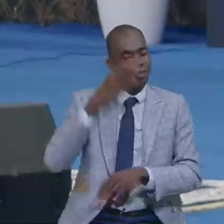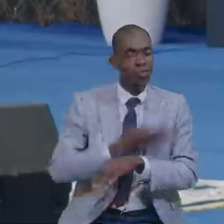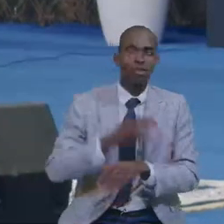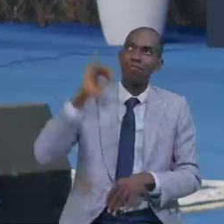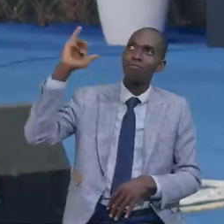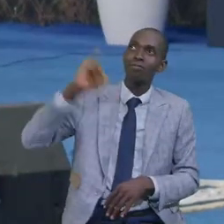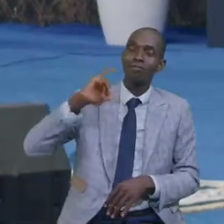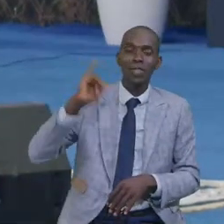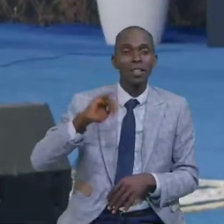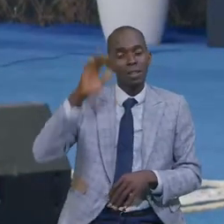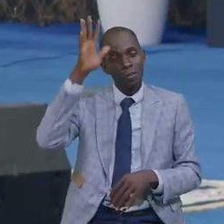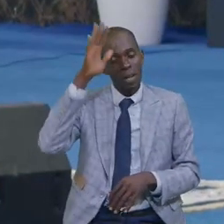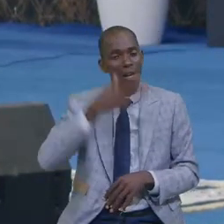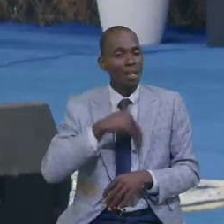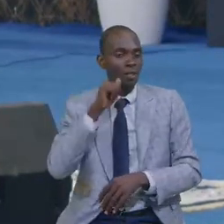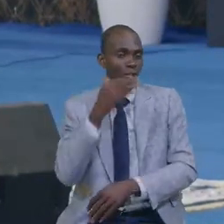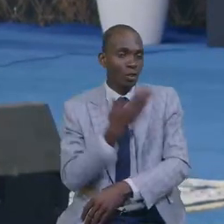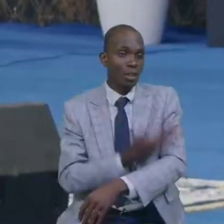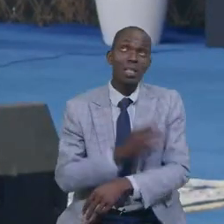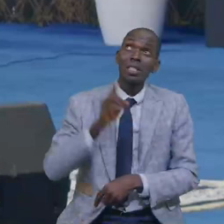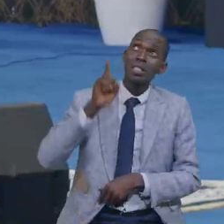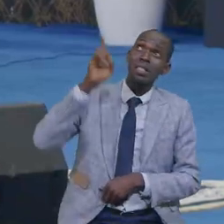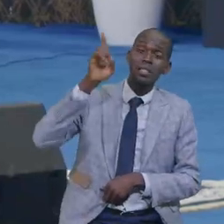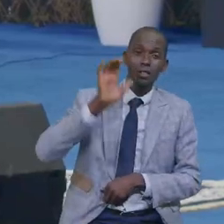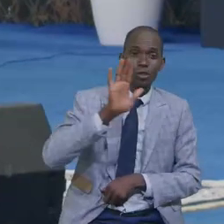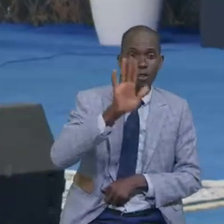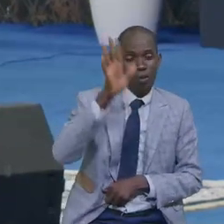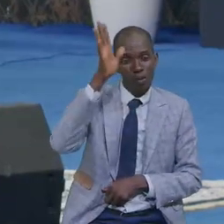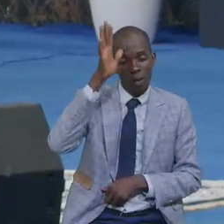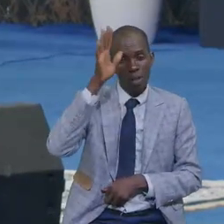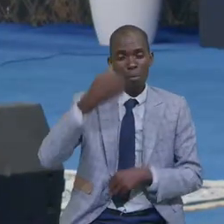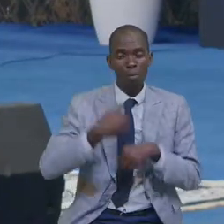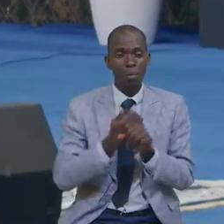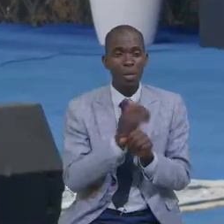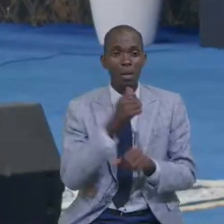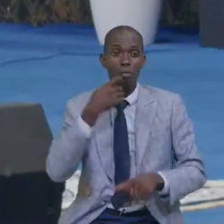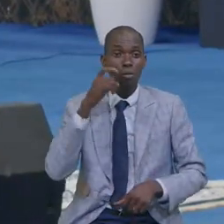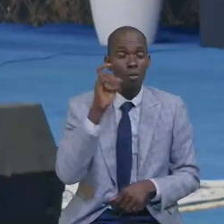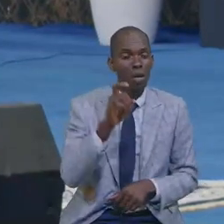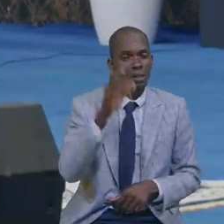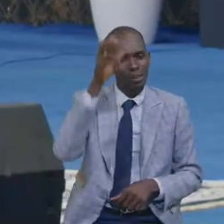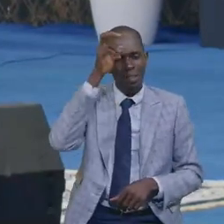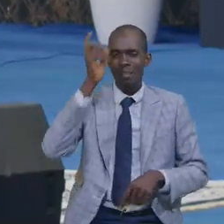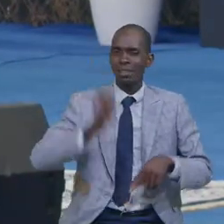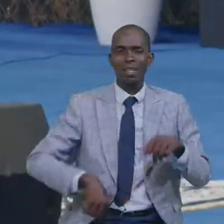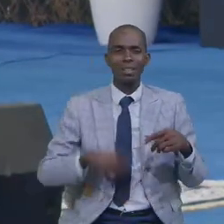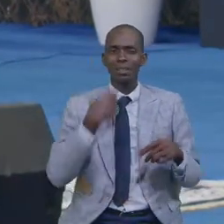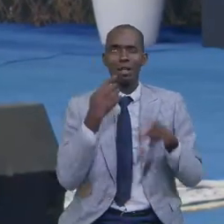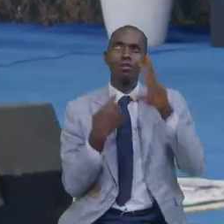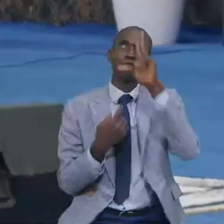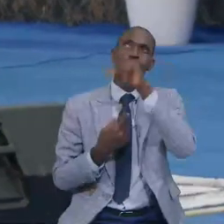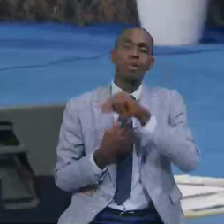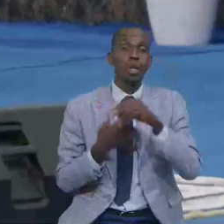telle fille il ton père a fait un décret et le diable ne peut pas dire